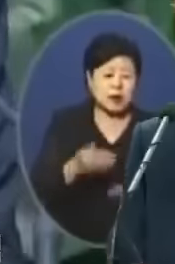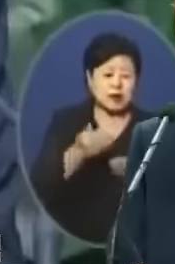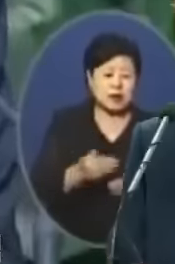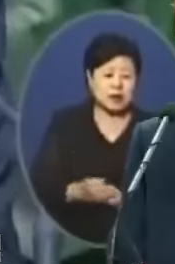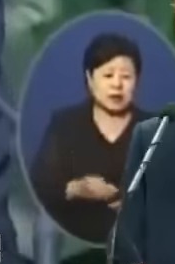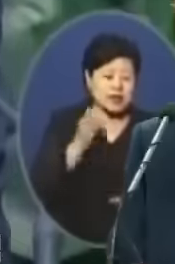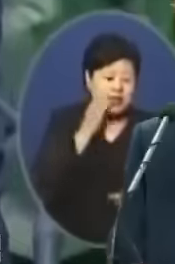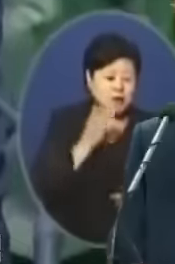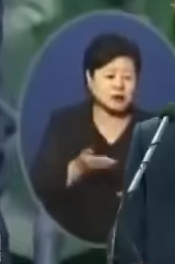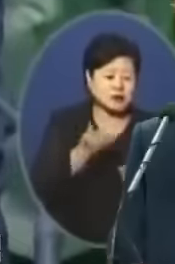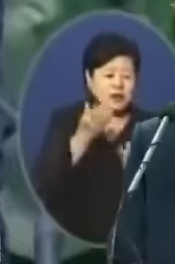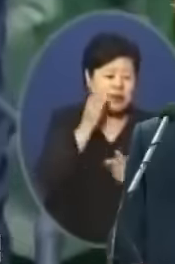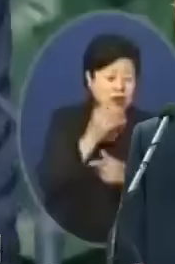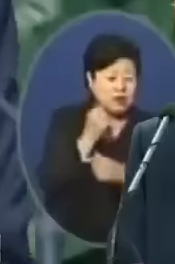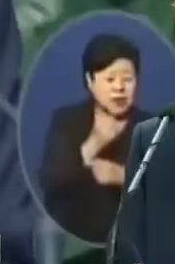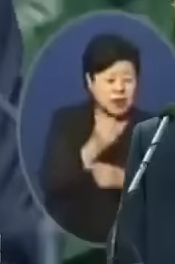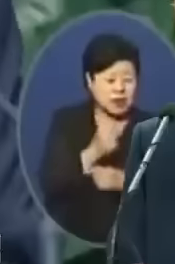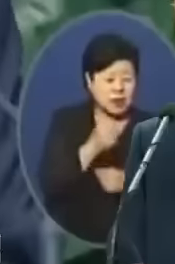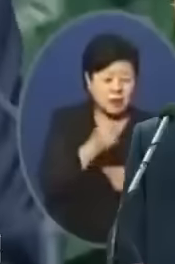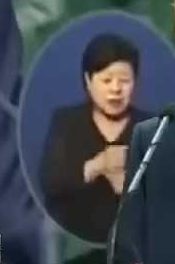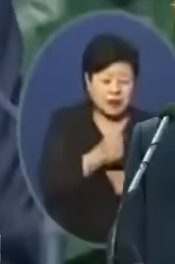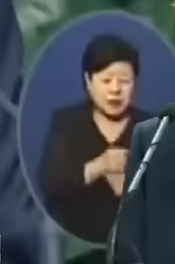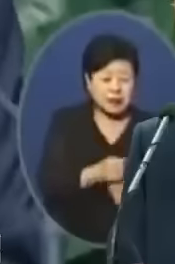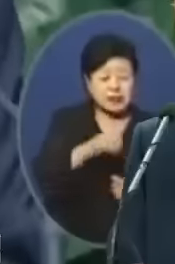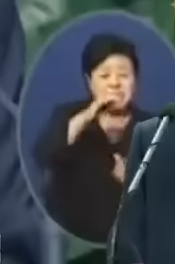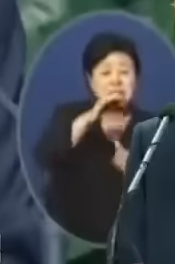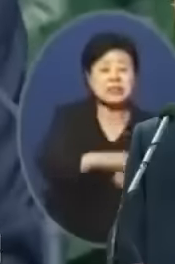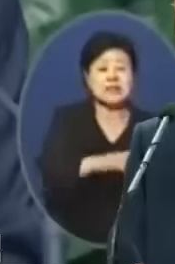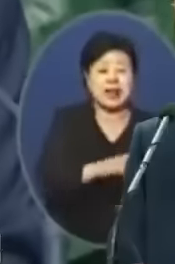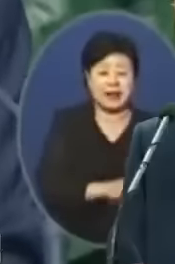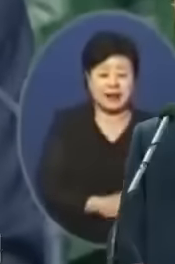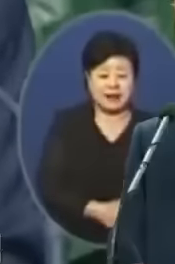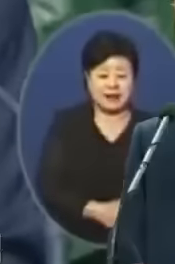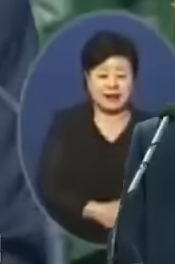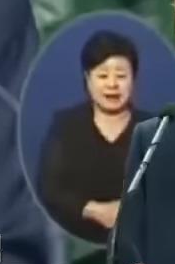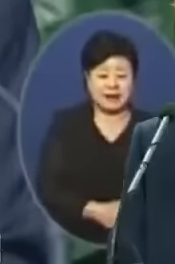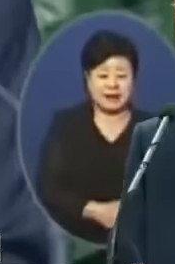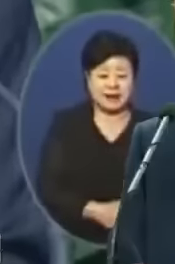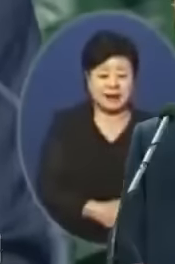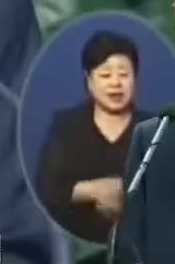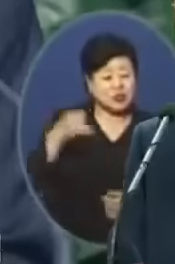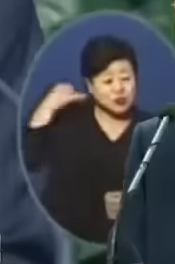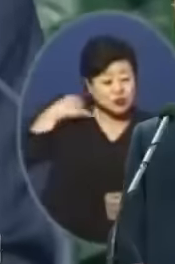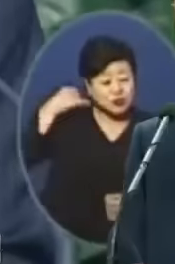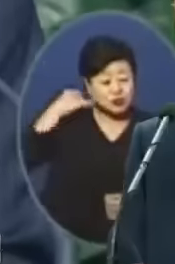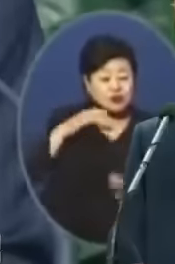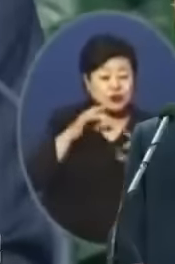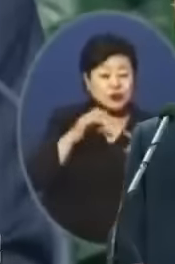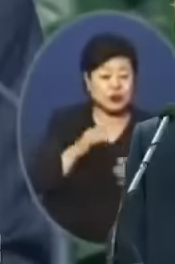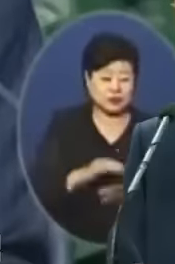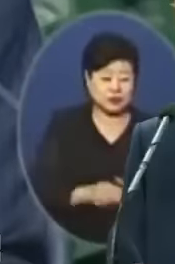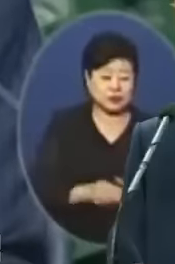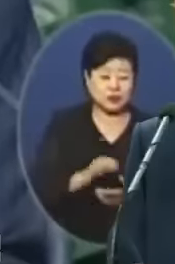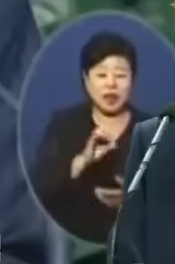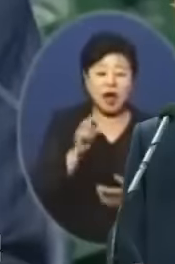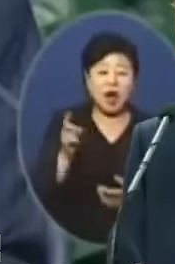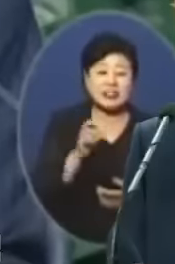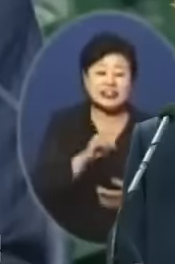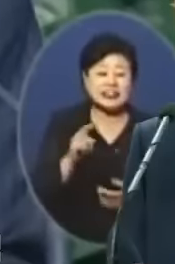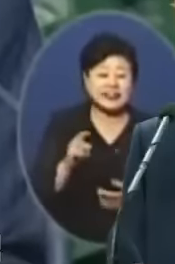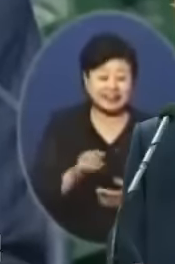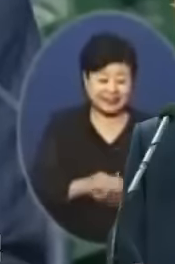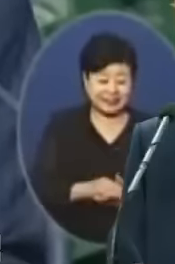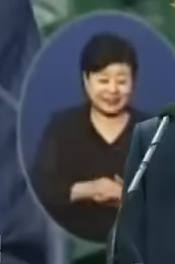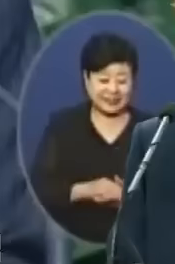양분을 퍼올려서 열매를 맺게 하려고 하면 실패하는 것입니다. 중국의 내지 선교사 허슨 테일러가 중국에